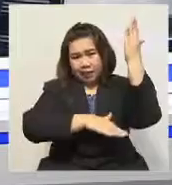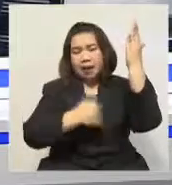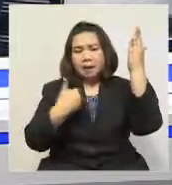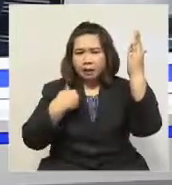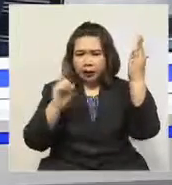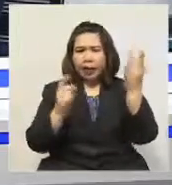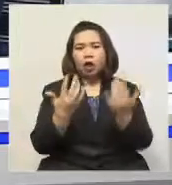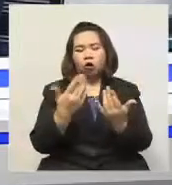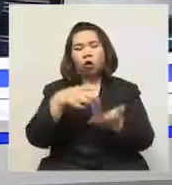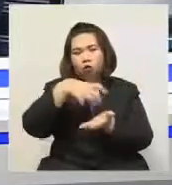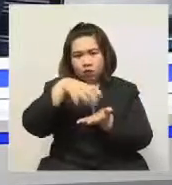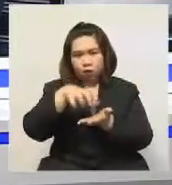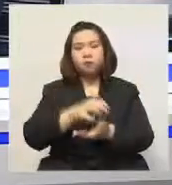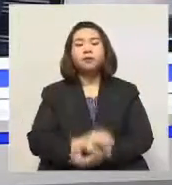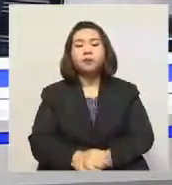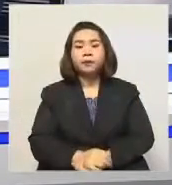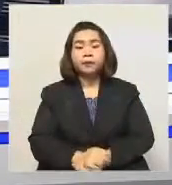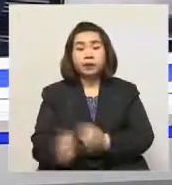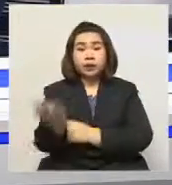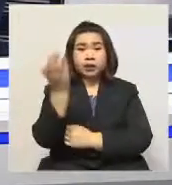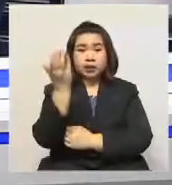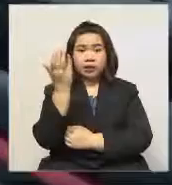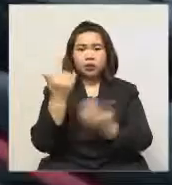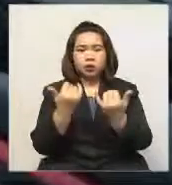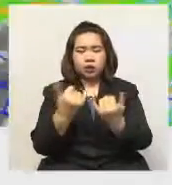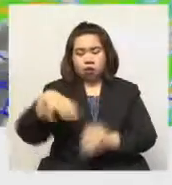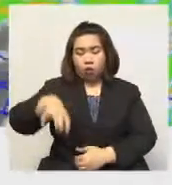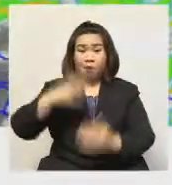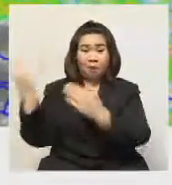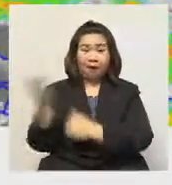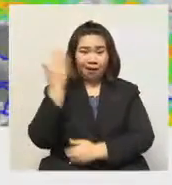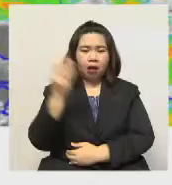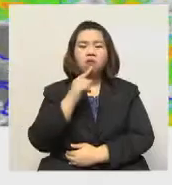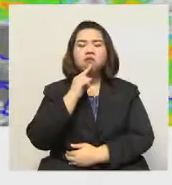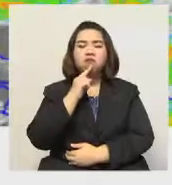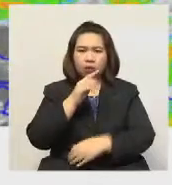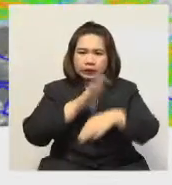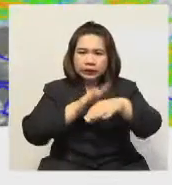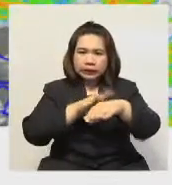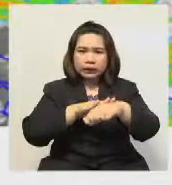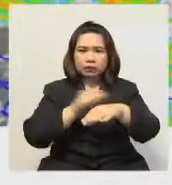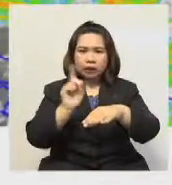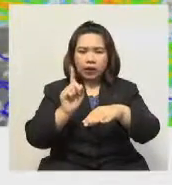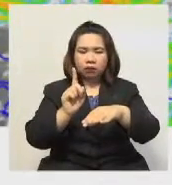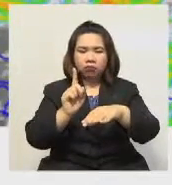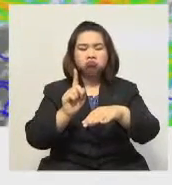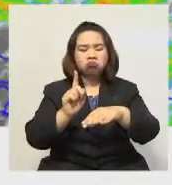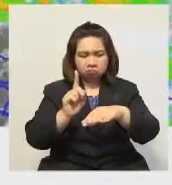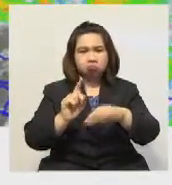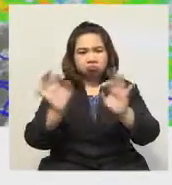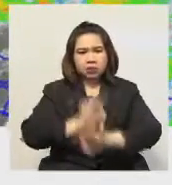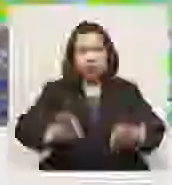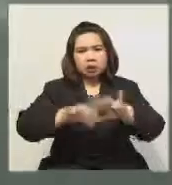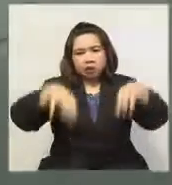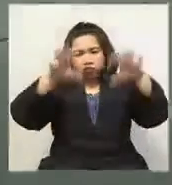grabโยเมช่เช้าที่ผ่านมากรมมตูนิยวทยาออกประกาศเตือนเรื่องหย่อมความกดอ